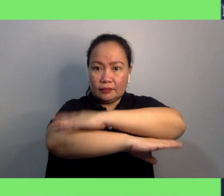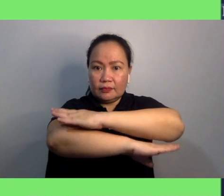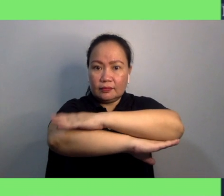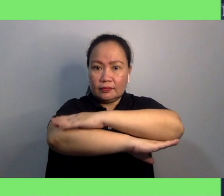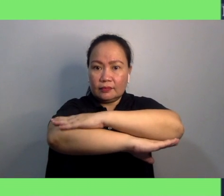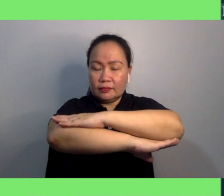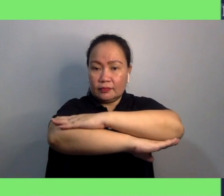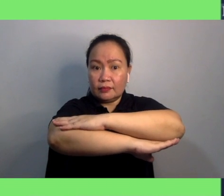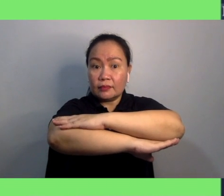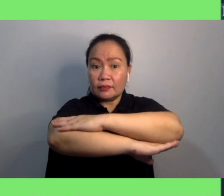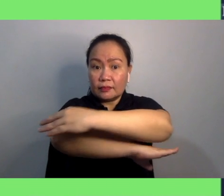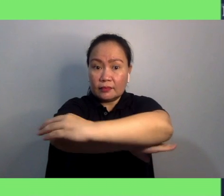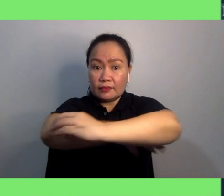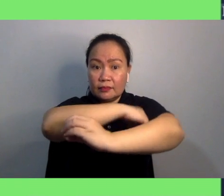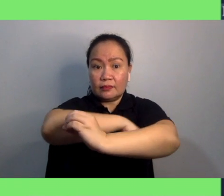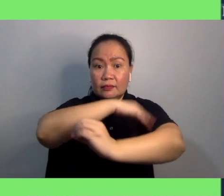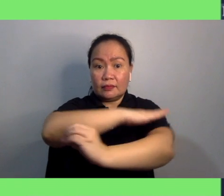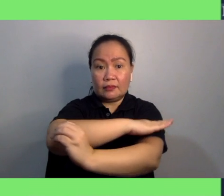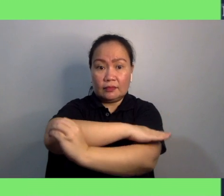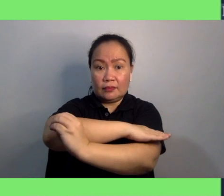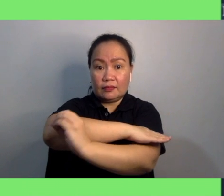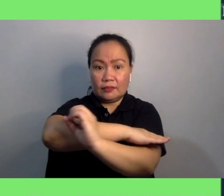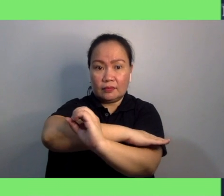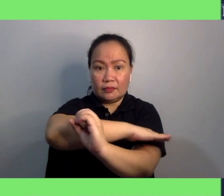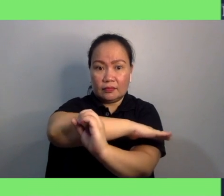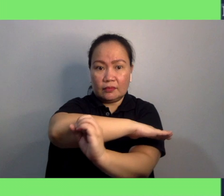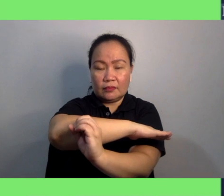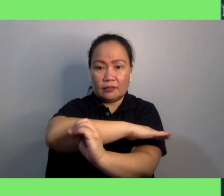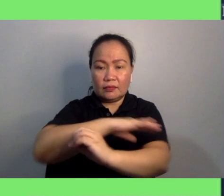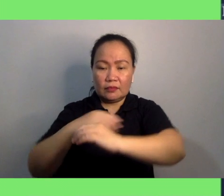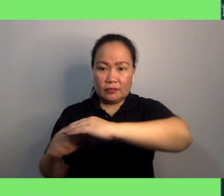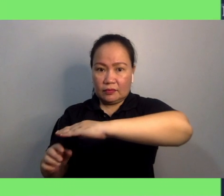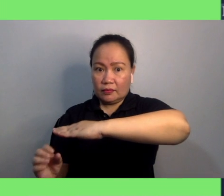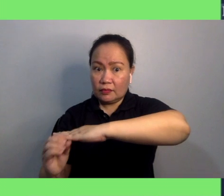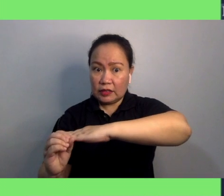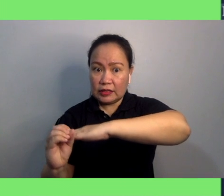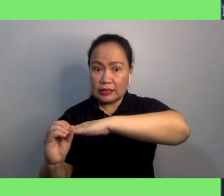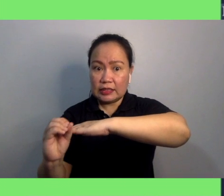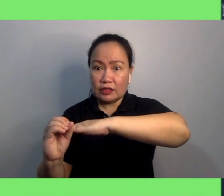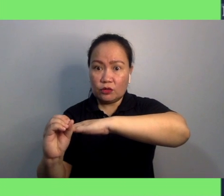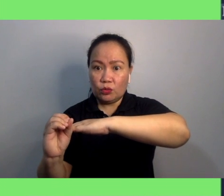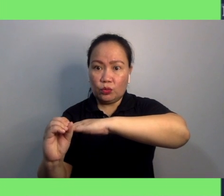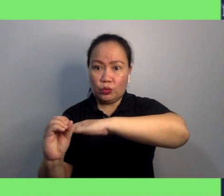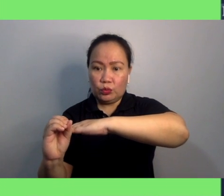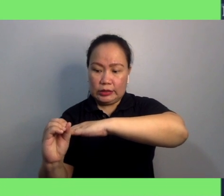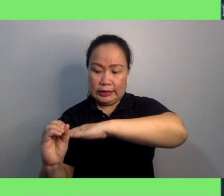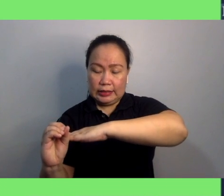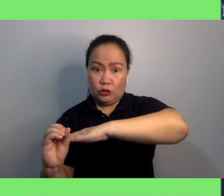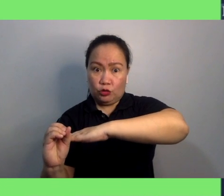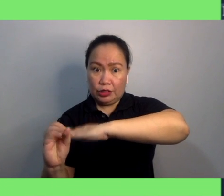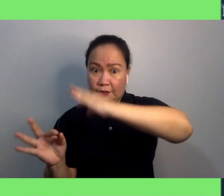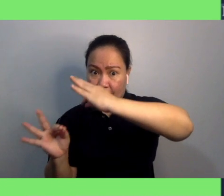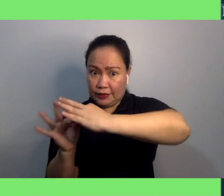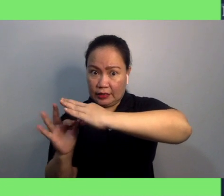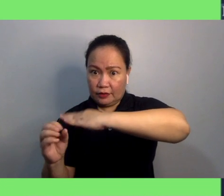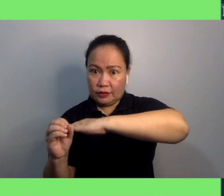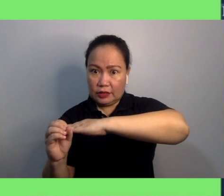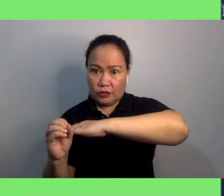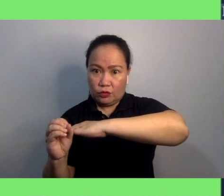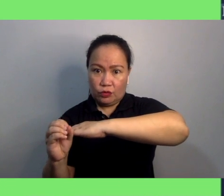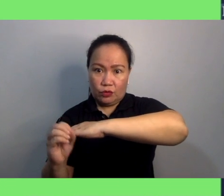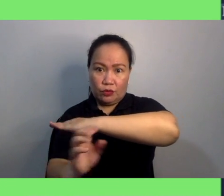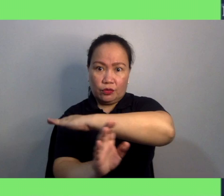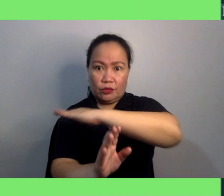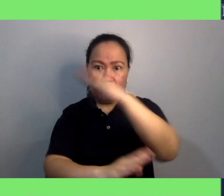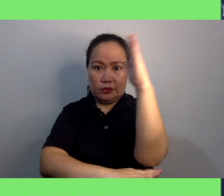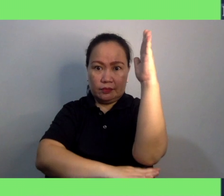So, ayan po. Dapat nakatapat yung gitna and then dapat na yung initial side mo nakatapat dun sa may 0 degree.